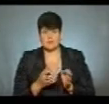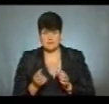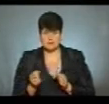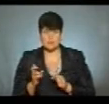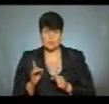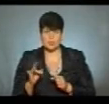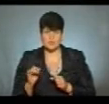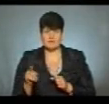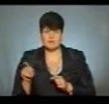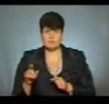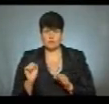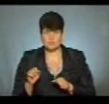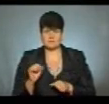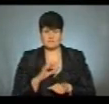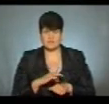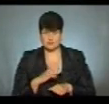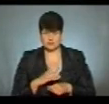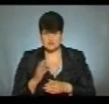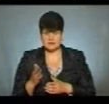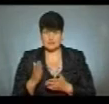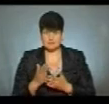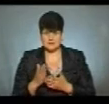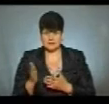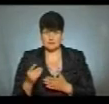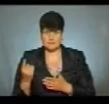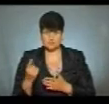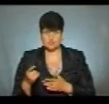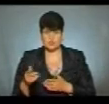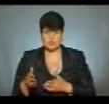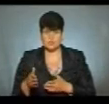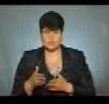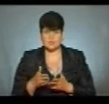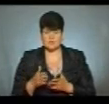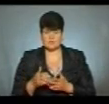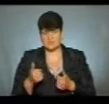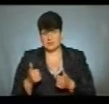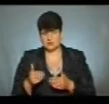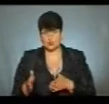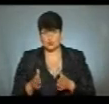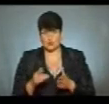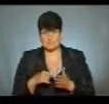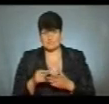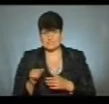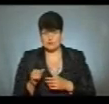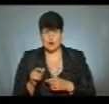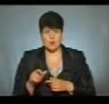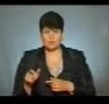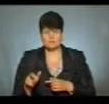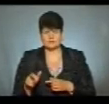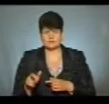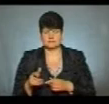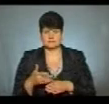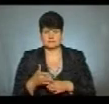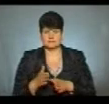приймати, і вони б собі могли використати і мати першокласну дорогу через місто Теребовля. Але, скажімо, люди не розділилися,